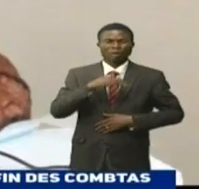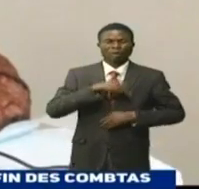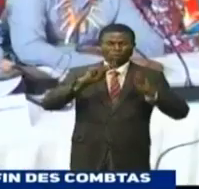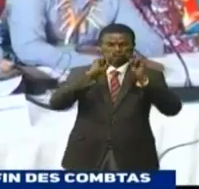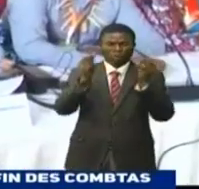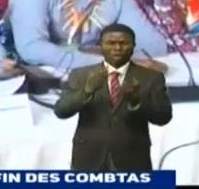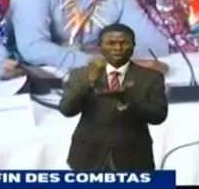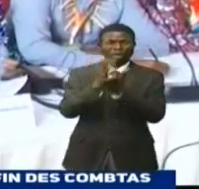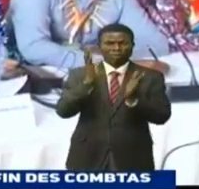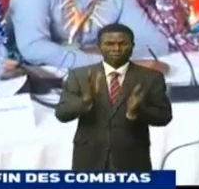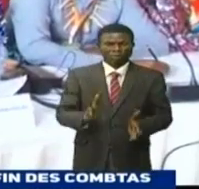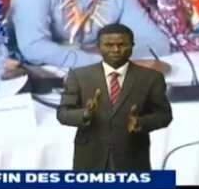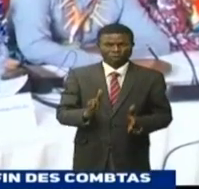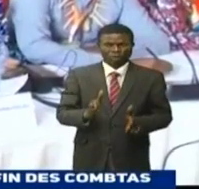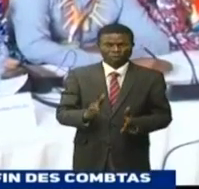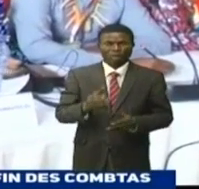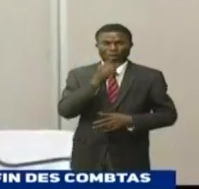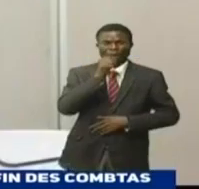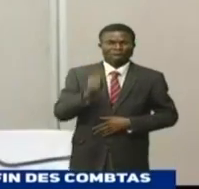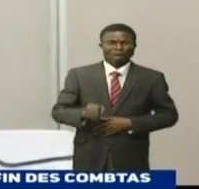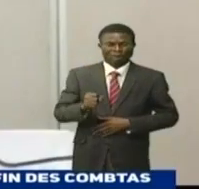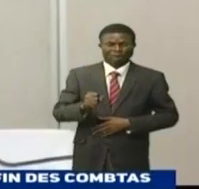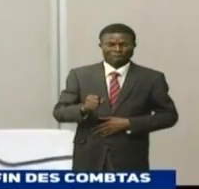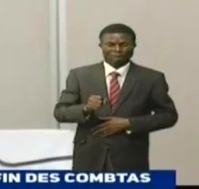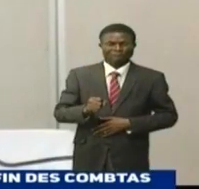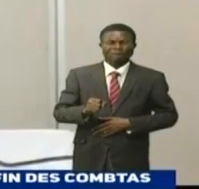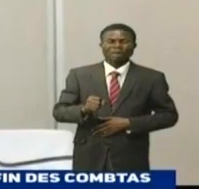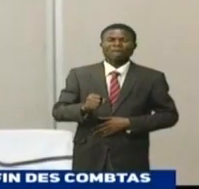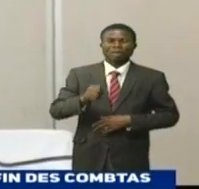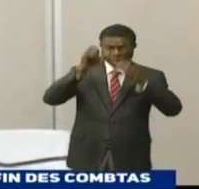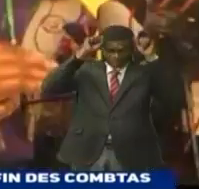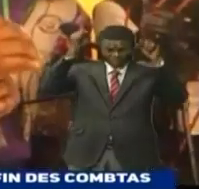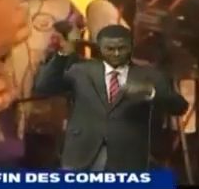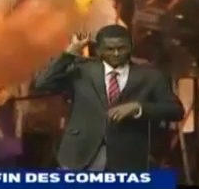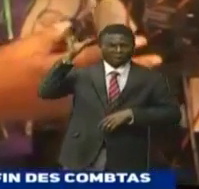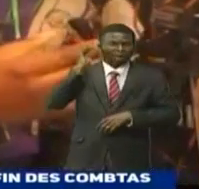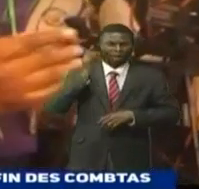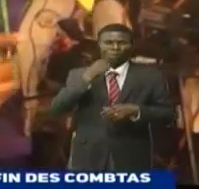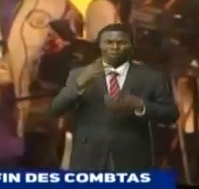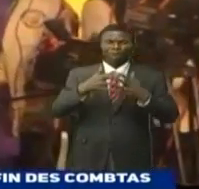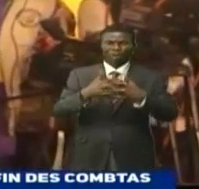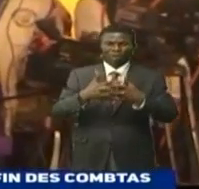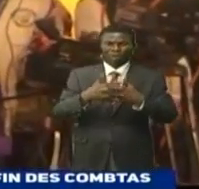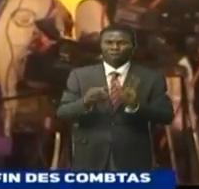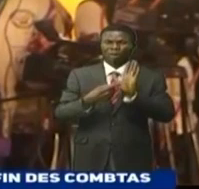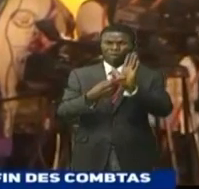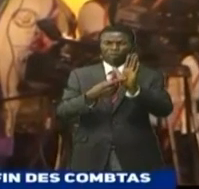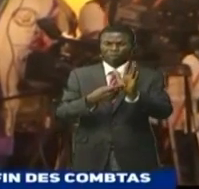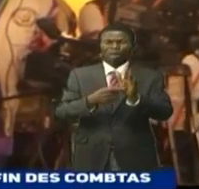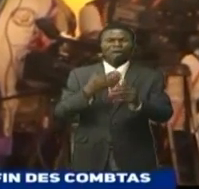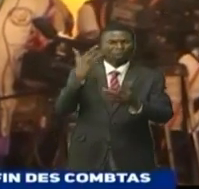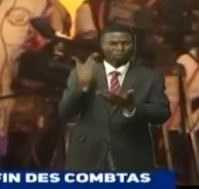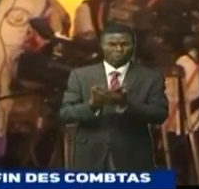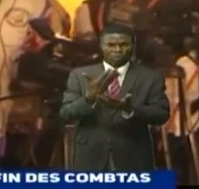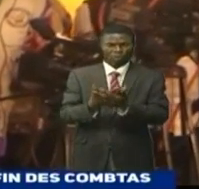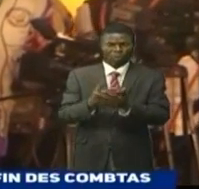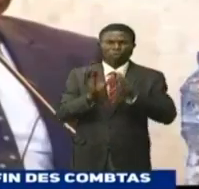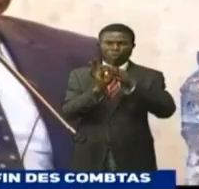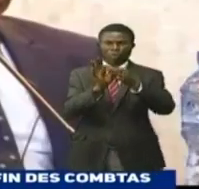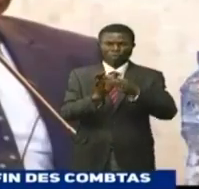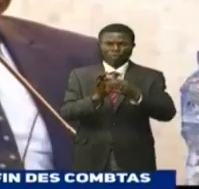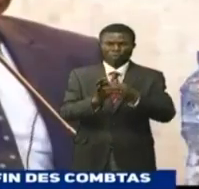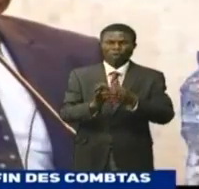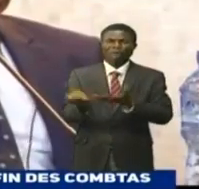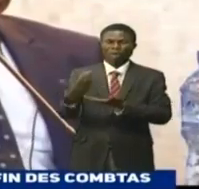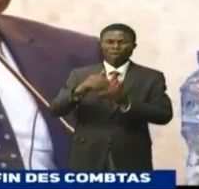diplomatique l'ex-président Kenya a fait savoir qu'il a insisté sur le partenariat devant caractériser dorénavant leur collaboration pour